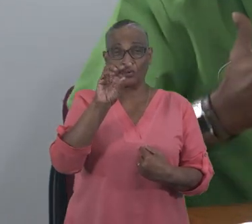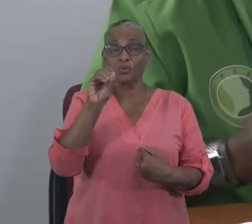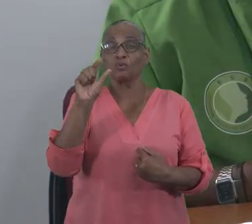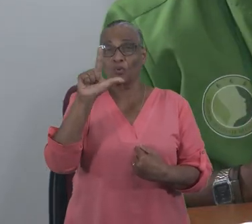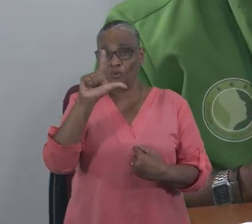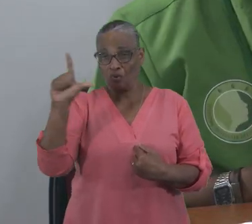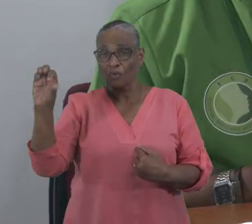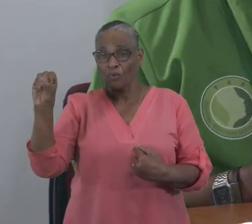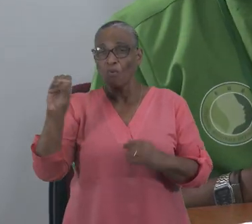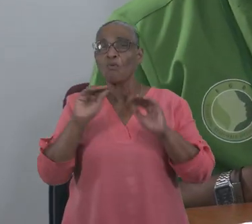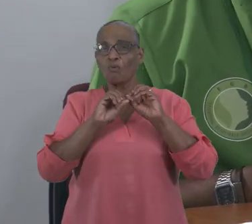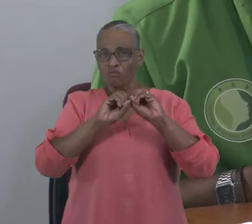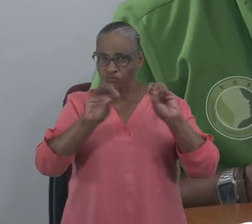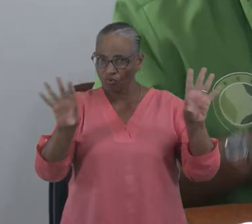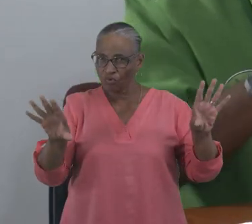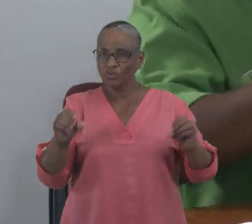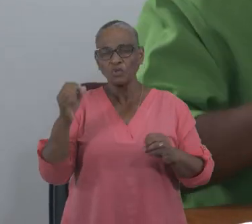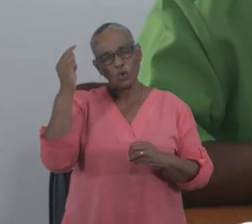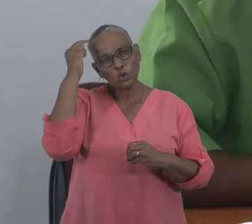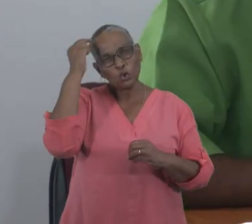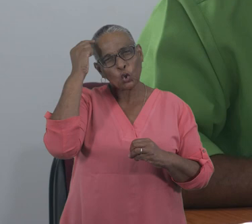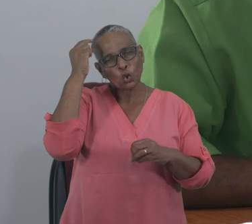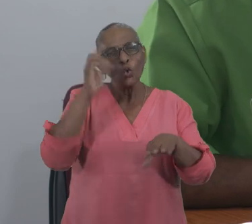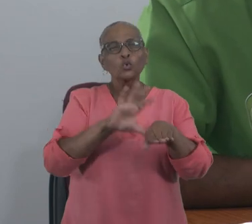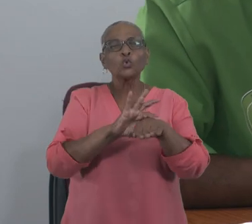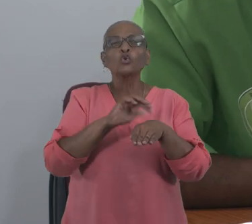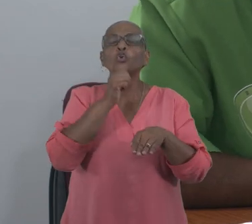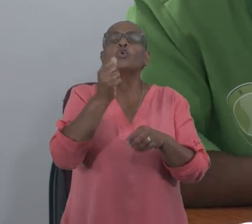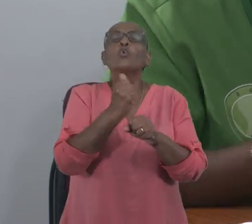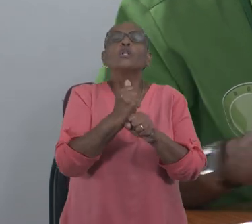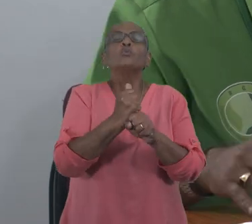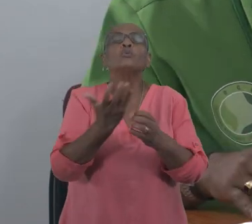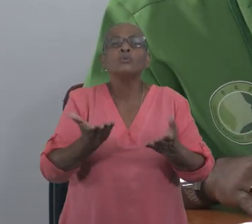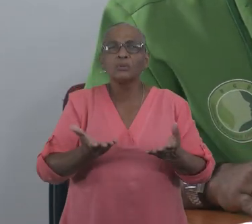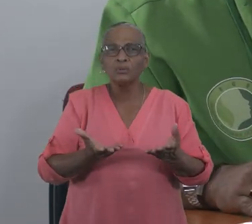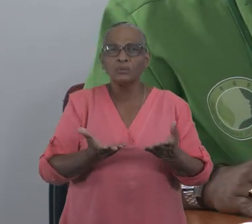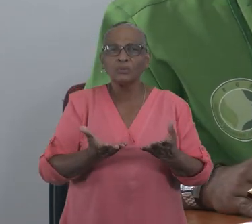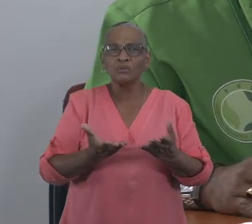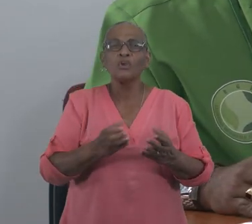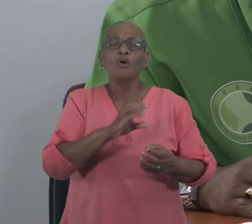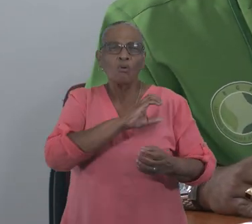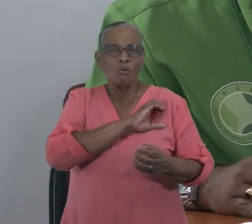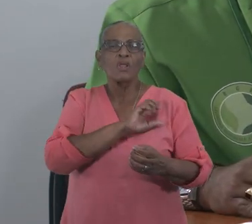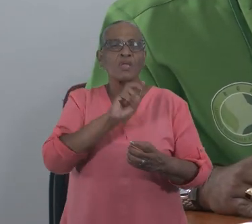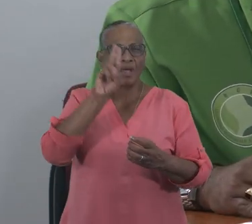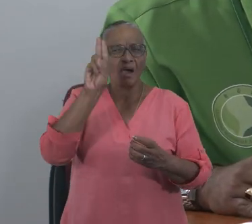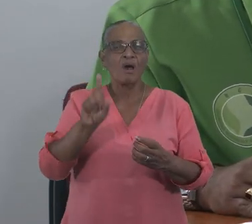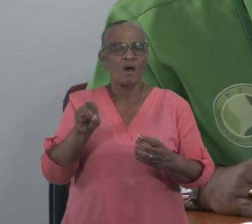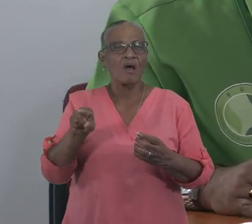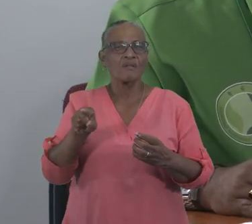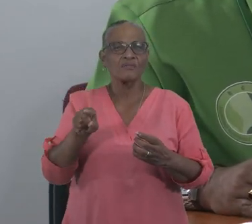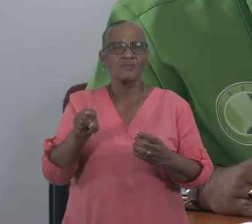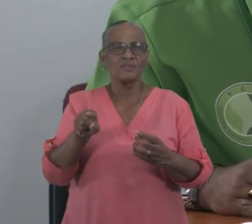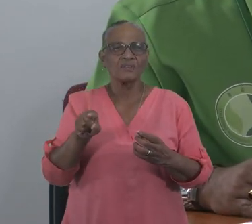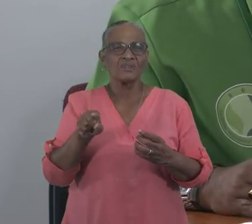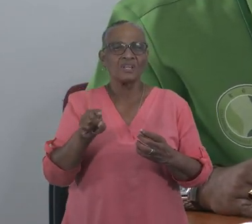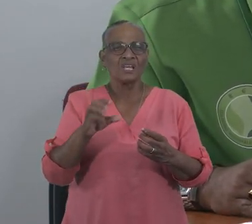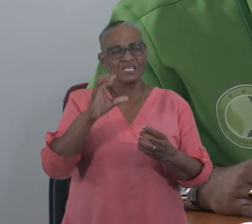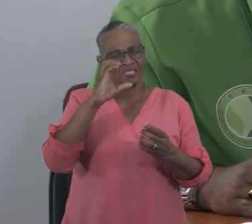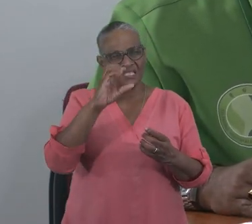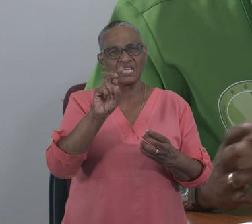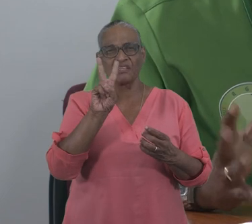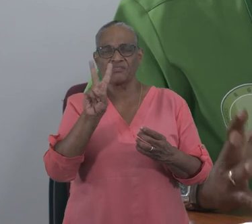ook toe, want je voorlichting dat je sabi, zijn wat neuroloog je doet. Maar ik van mijn taki, collega Harvey, hoe ben